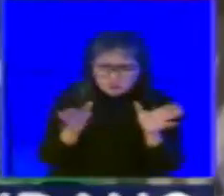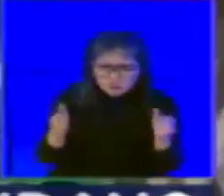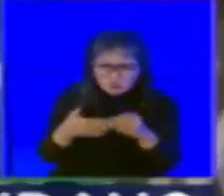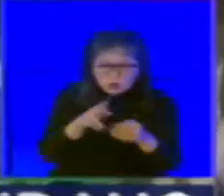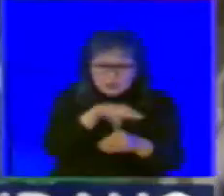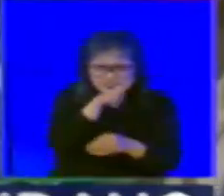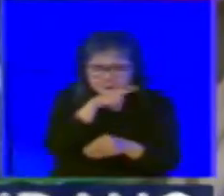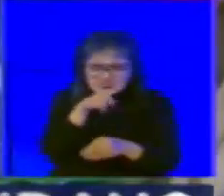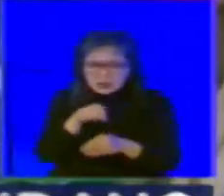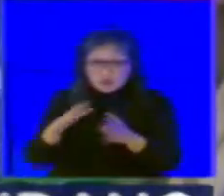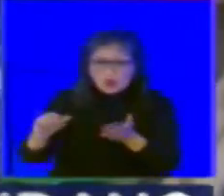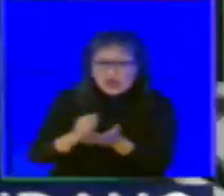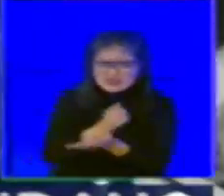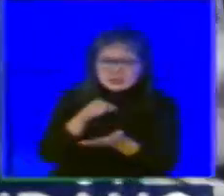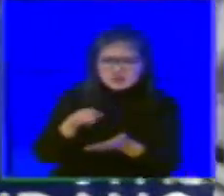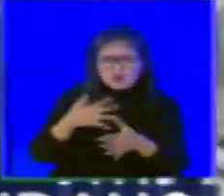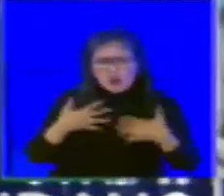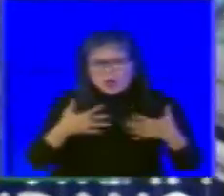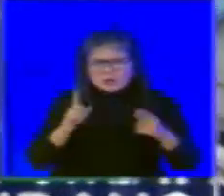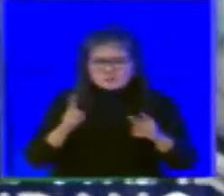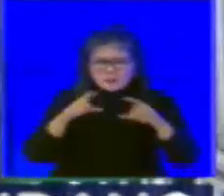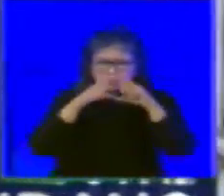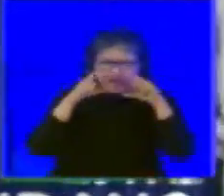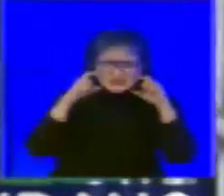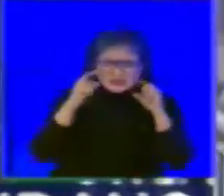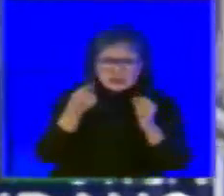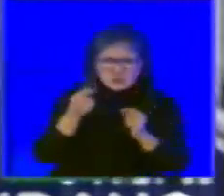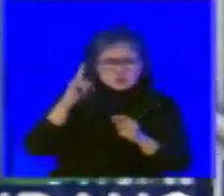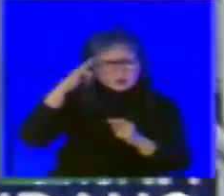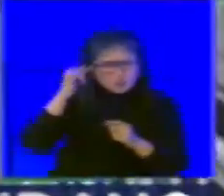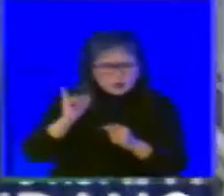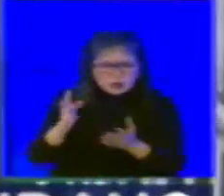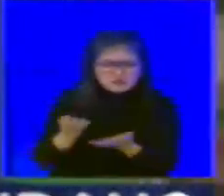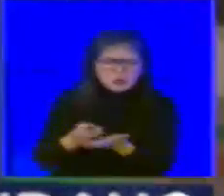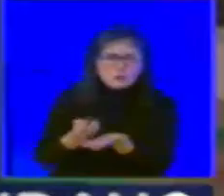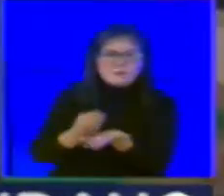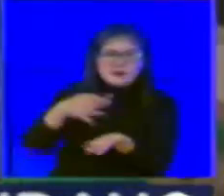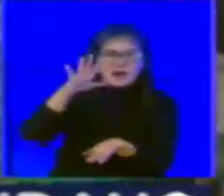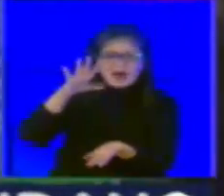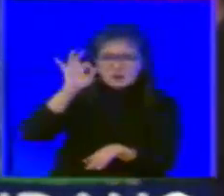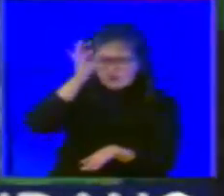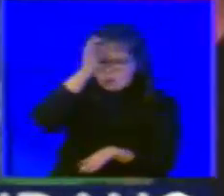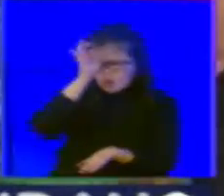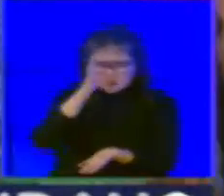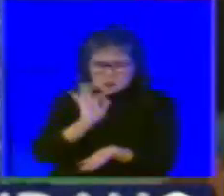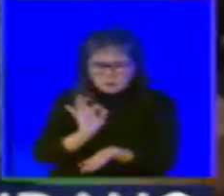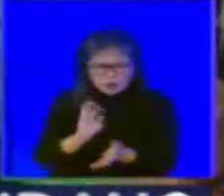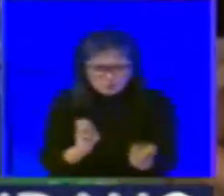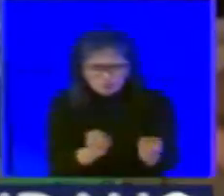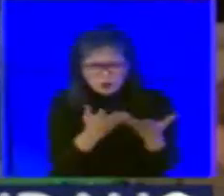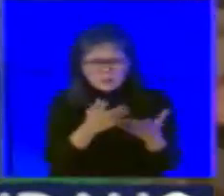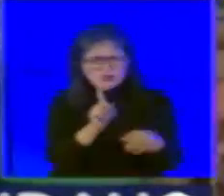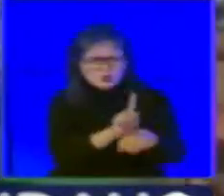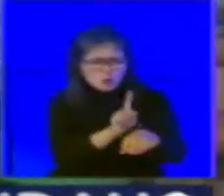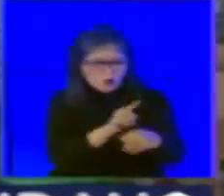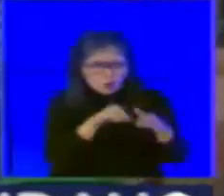laporan masyarakat yang resah akibat masker yang langka dan mahal. Polisi belum menemukan adanya apotek atau toko obat yang terindikasi menimbun